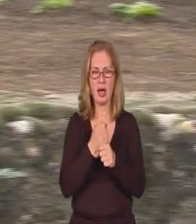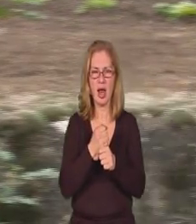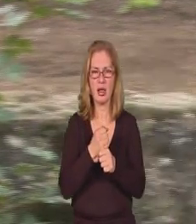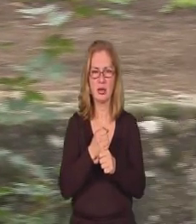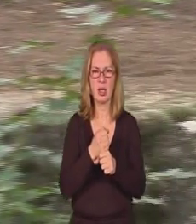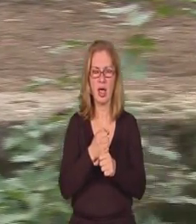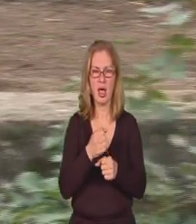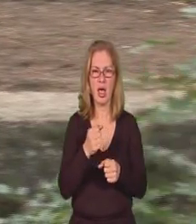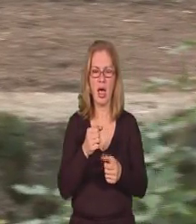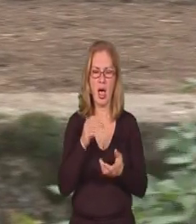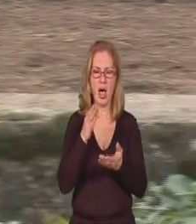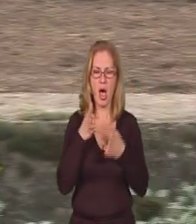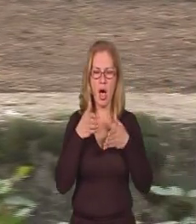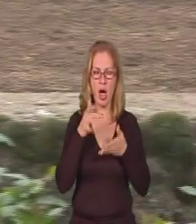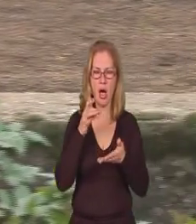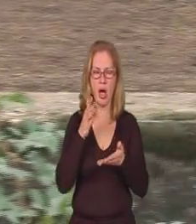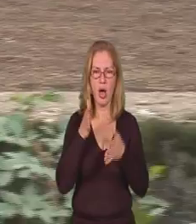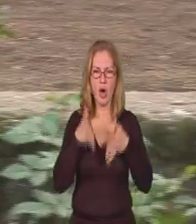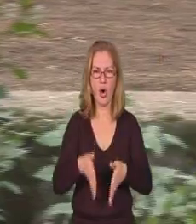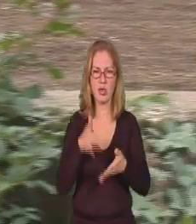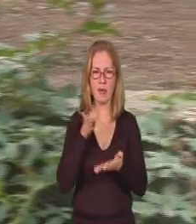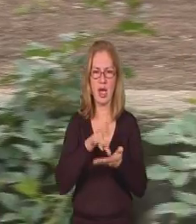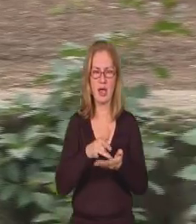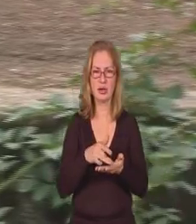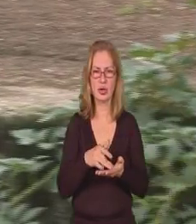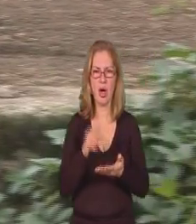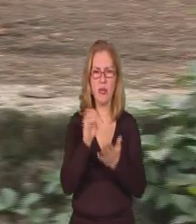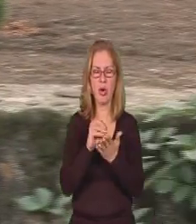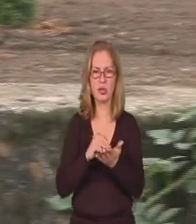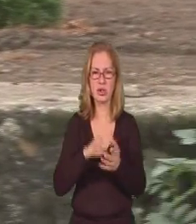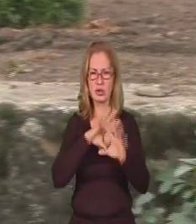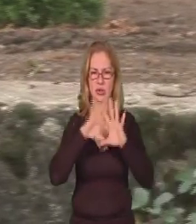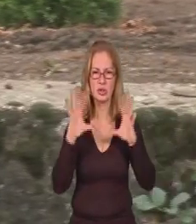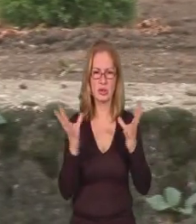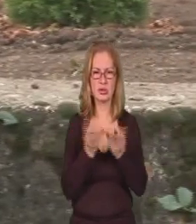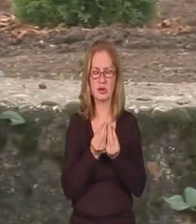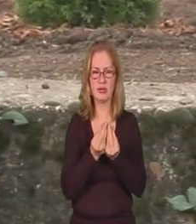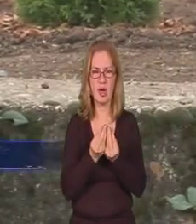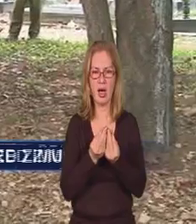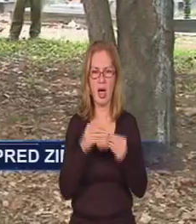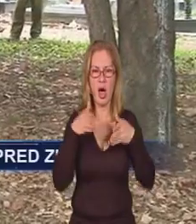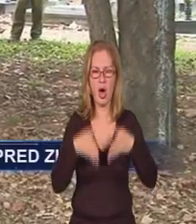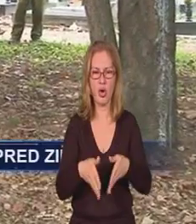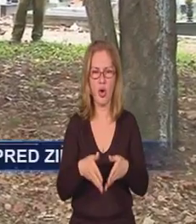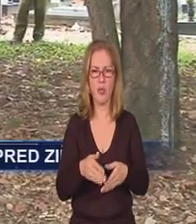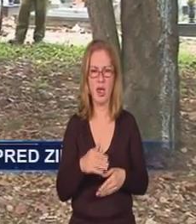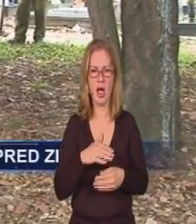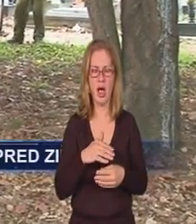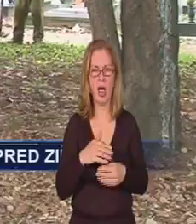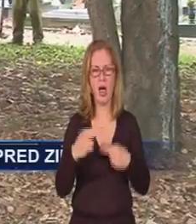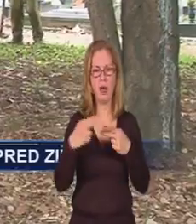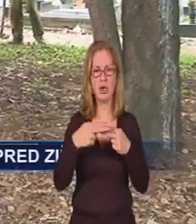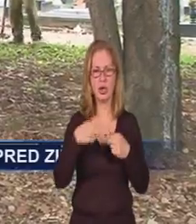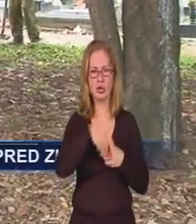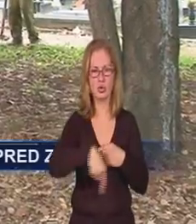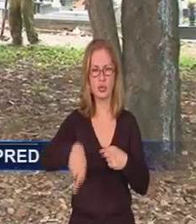izrada katastra groblja i grobnih mesta. Popisano je i donje pravoslavno groblje u Kovilju, sva četiri groblja u Budisavi, a trenutno je u